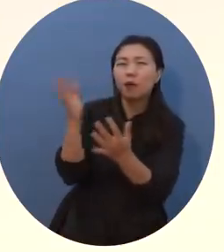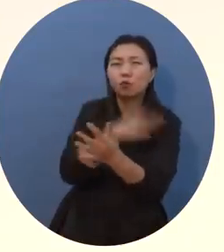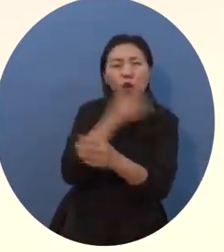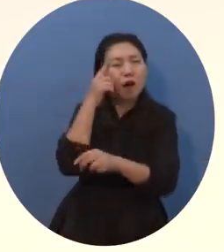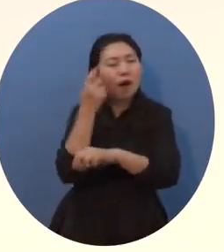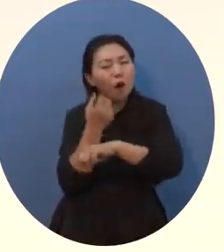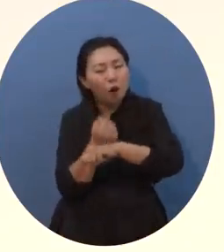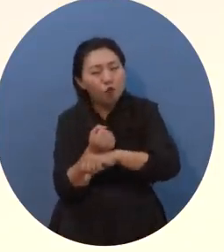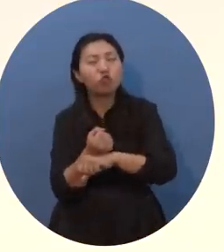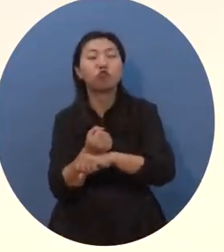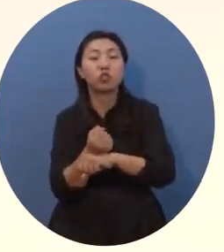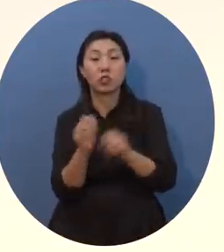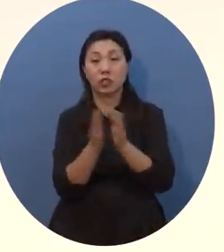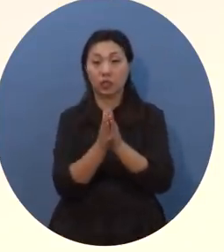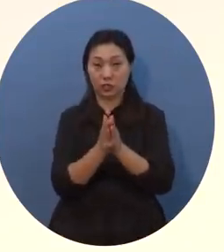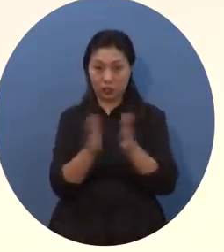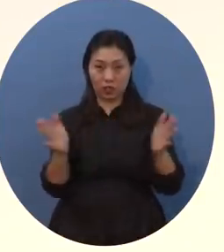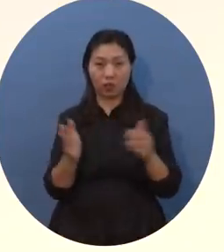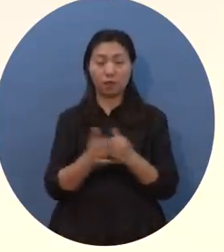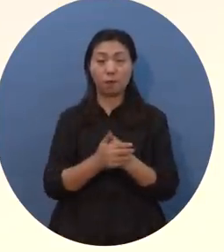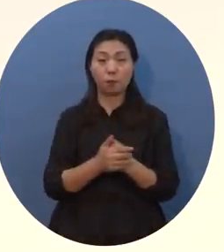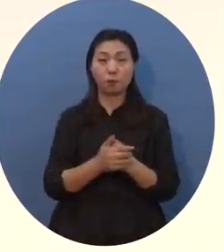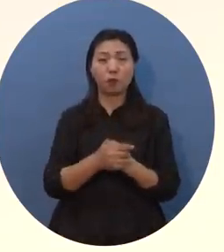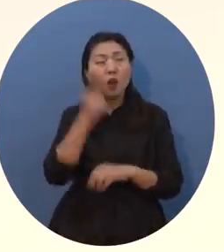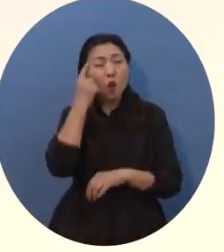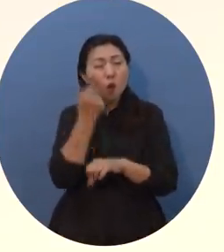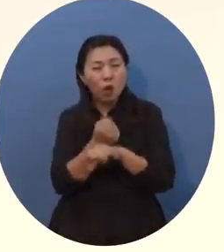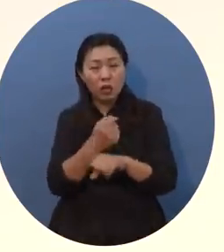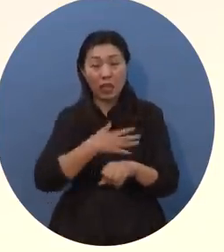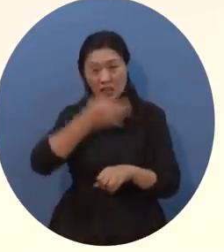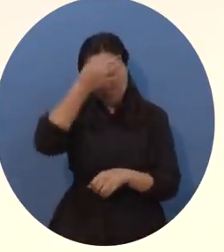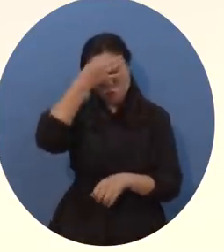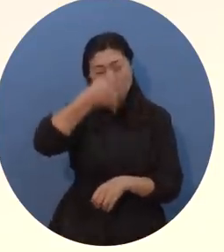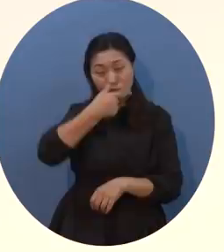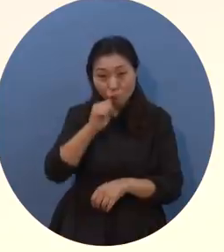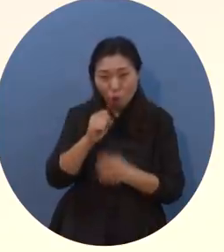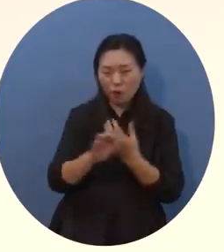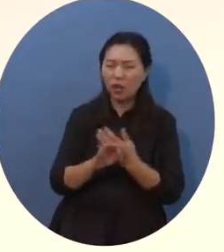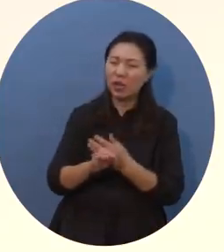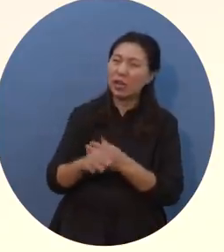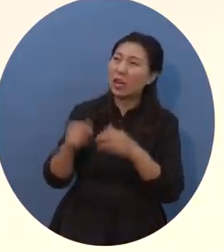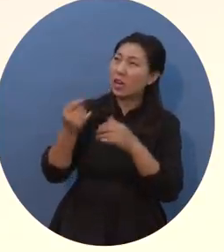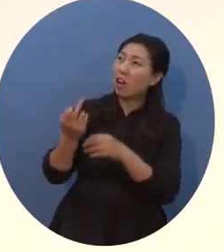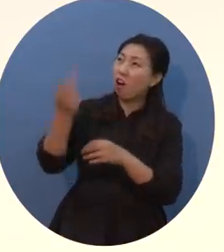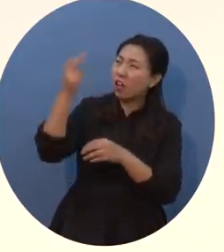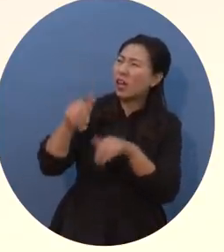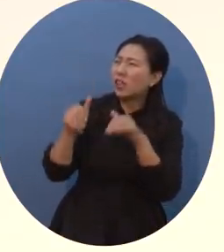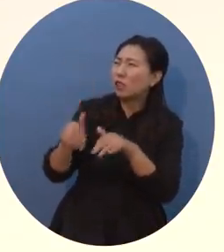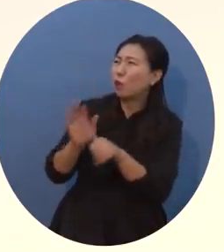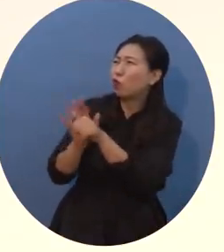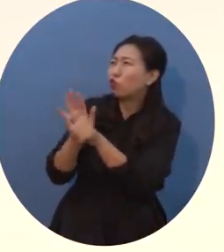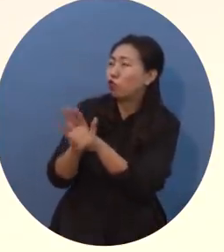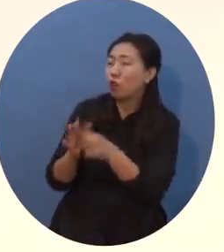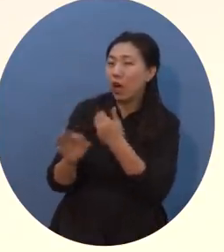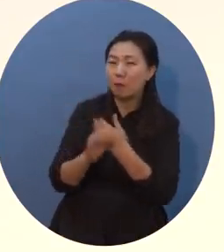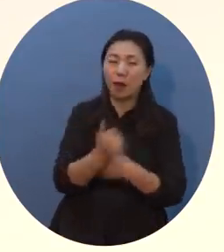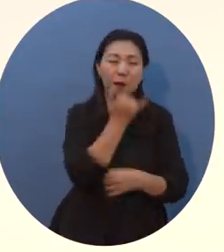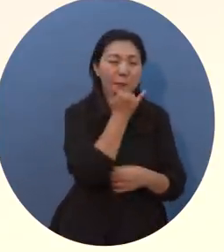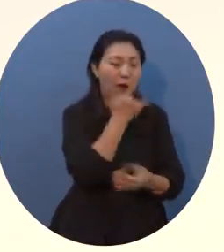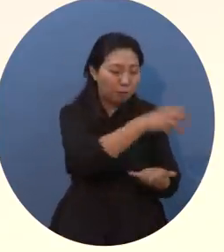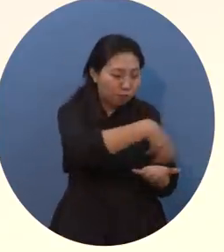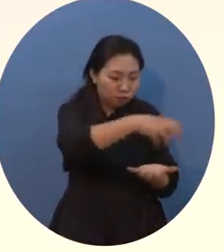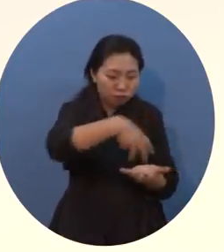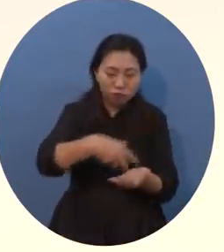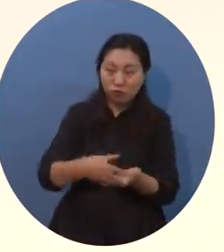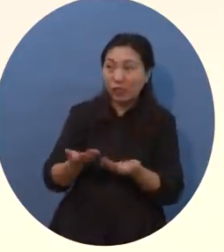거를 연구하게 되고, 이거에 대해서 자기가 기술이 부족하면 형한테 뭘 심부름을 해주든지, 뭐 밤을 주워 갖다